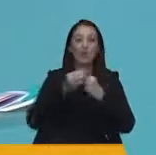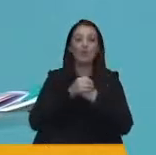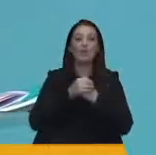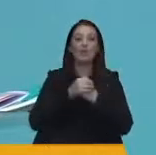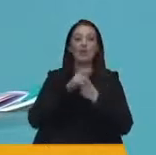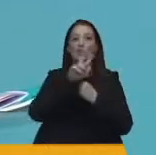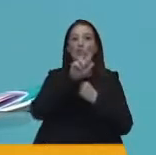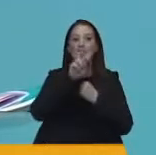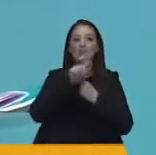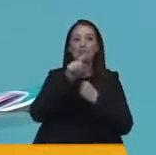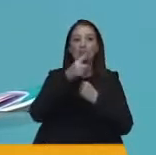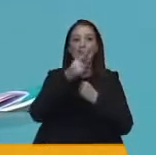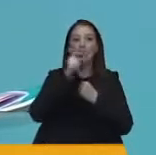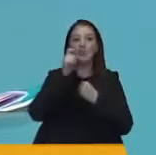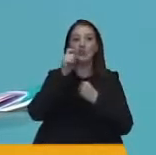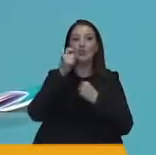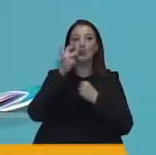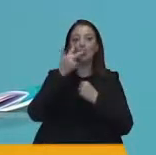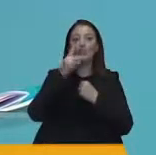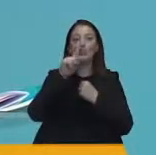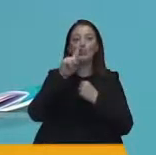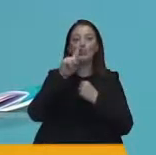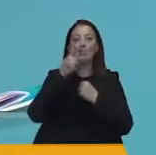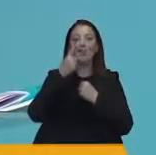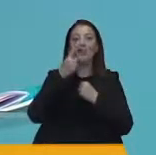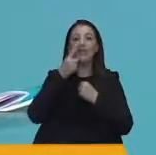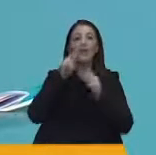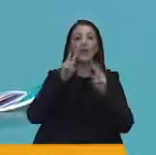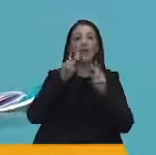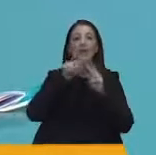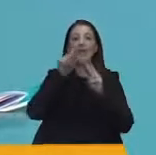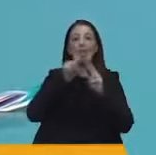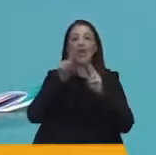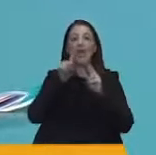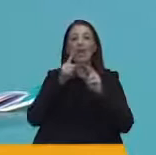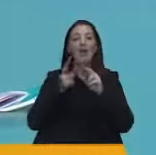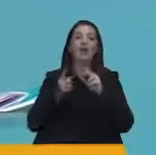38 binden 93 bin metrekareye çıkacak?